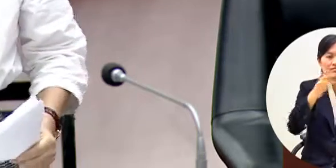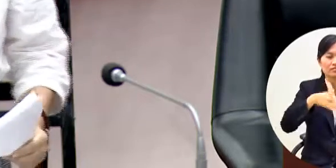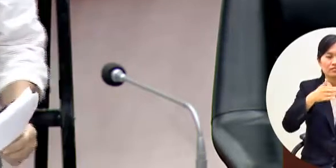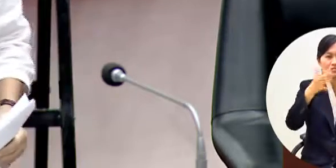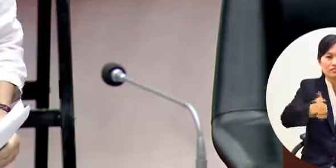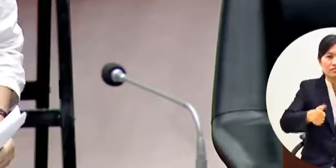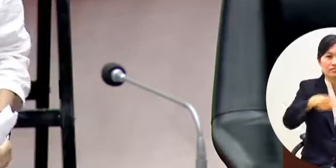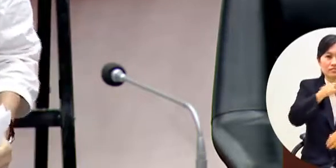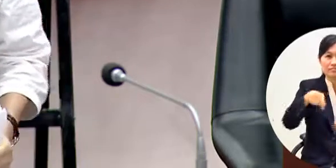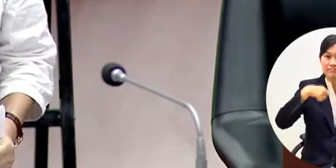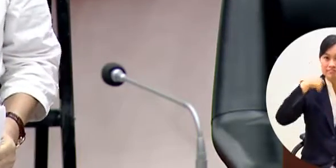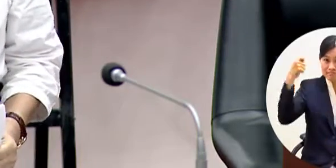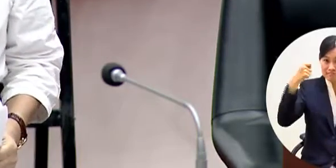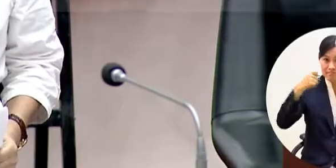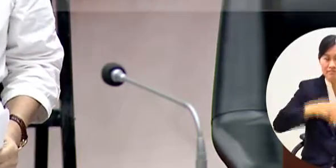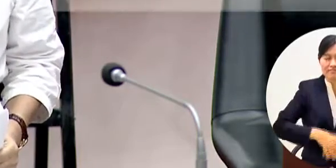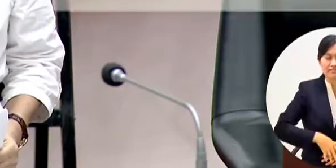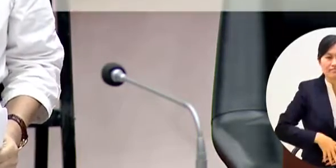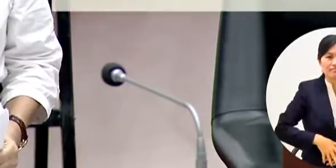早